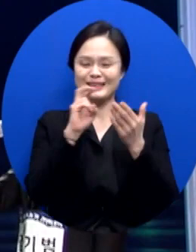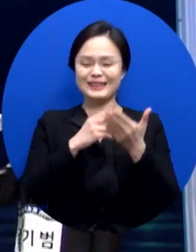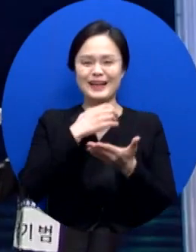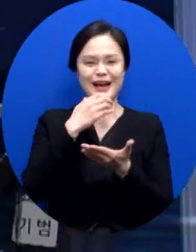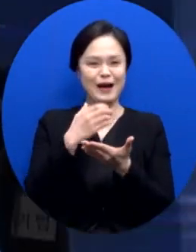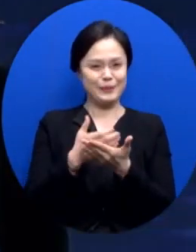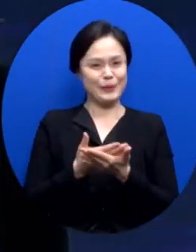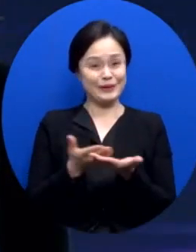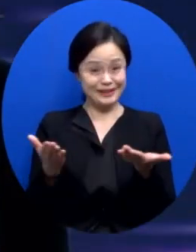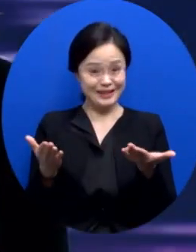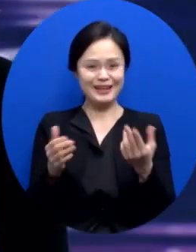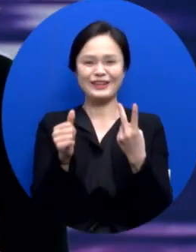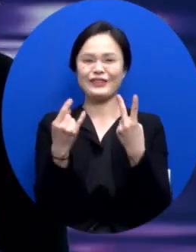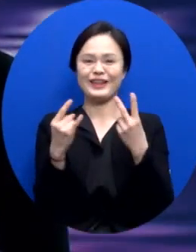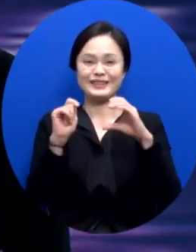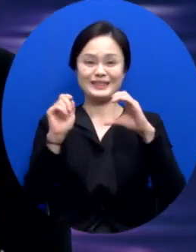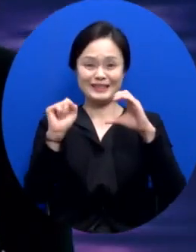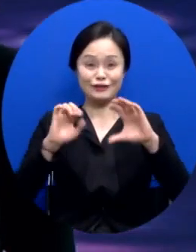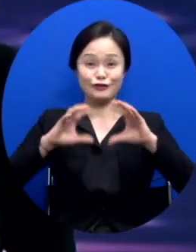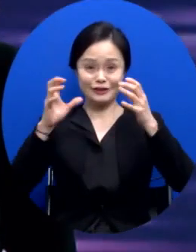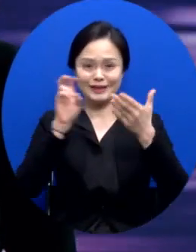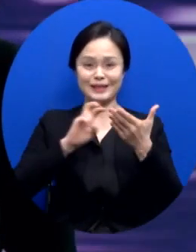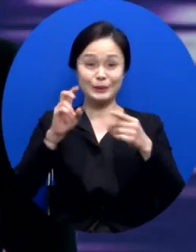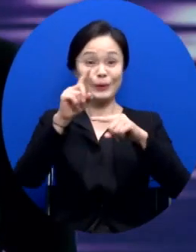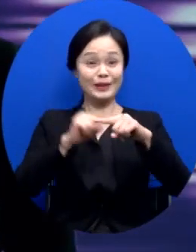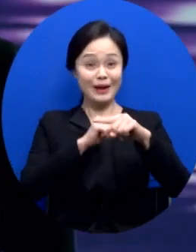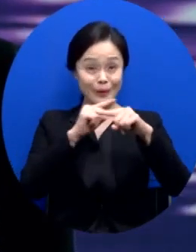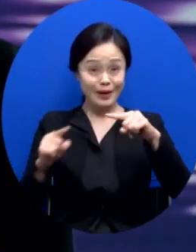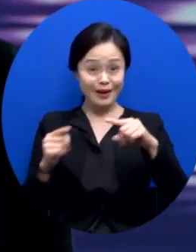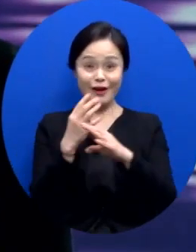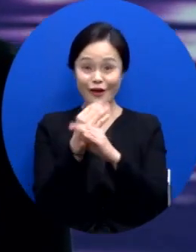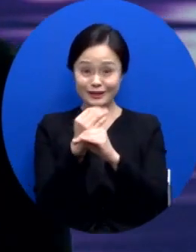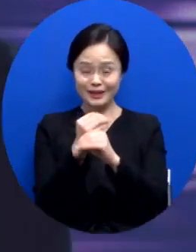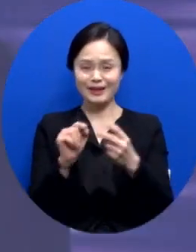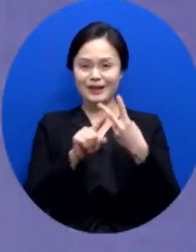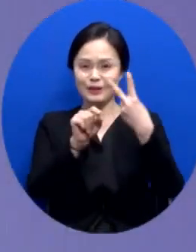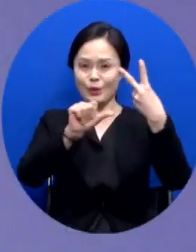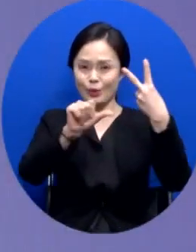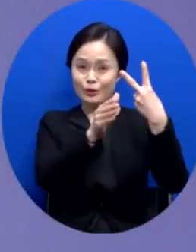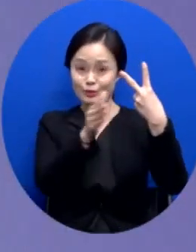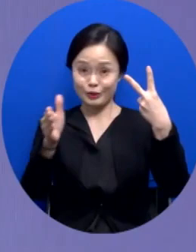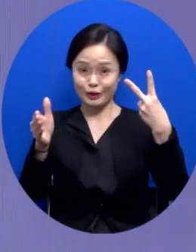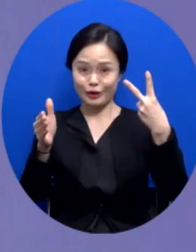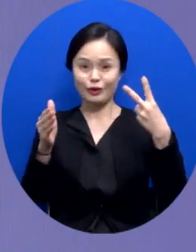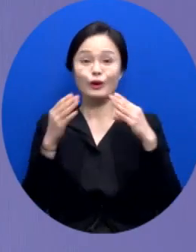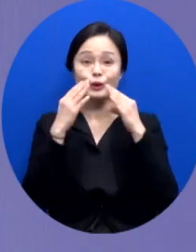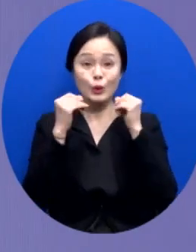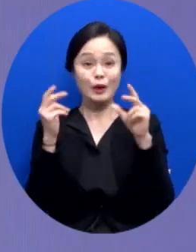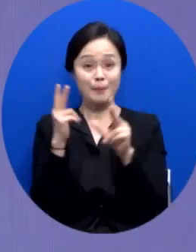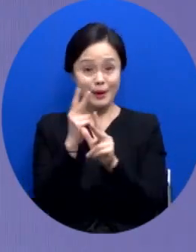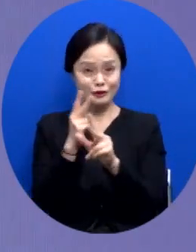대회. 제2회 CTS 국제 찬송가 경연대회는 오는 2월 5일부터 매주